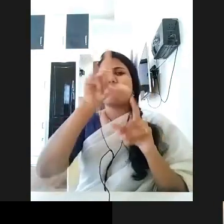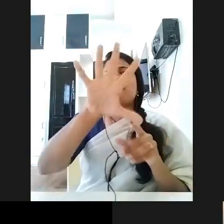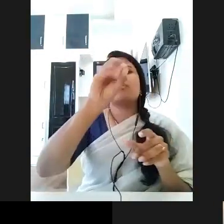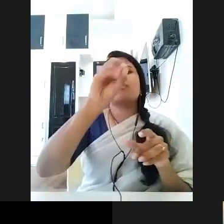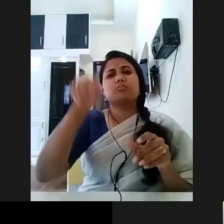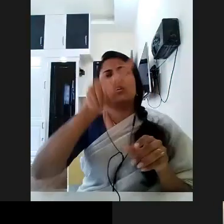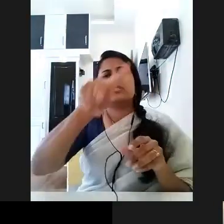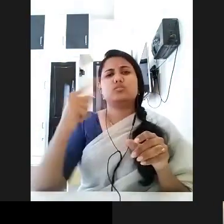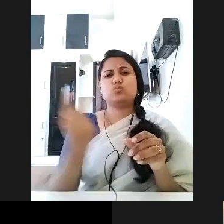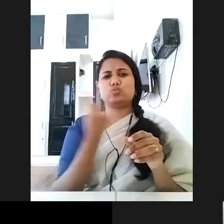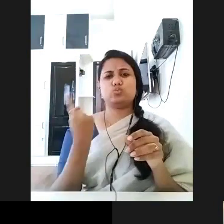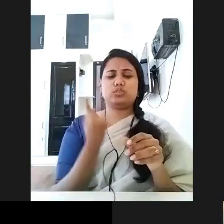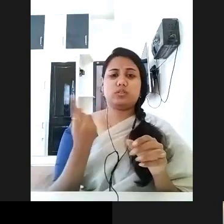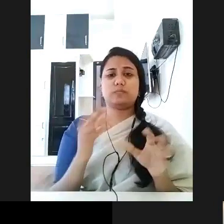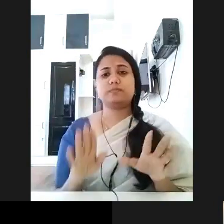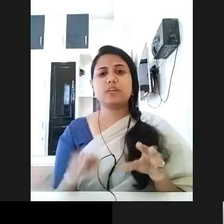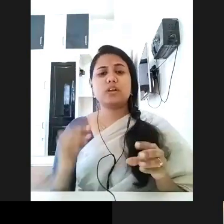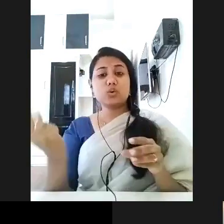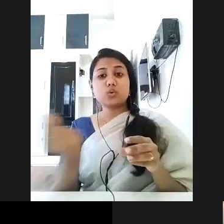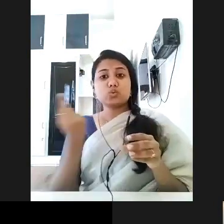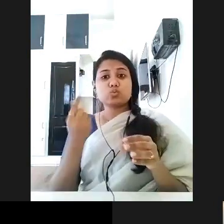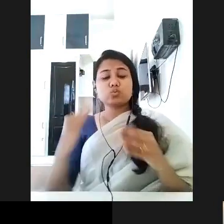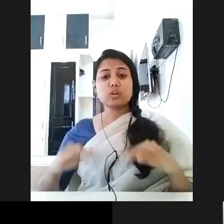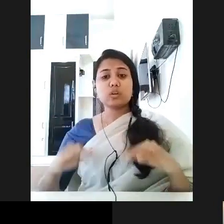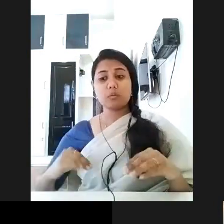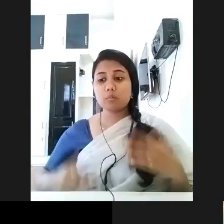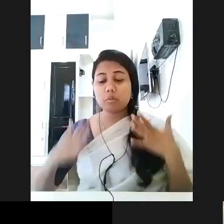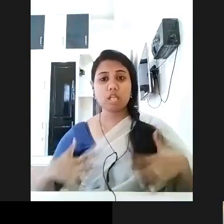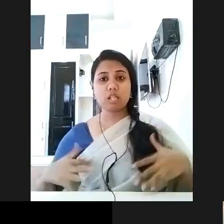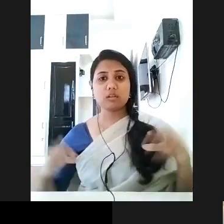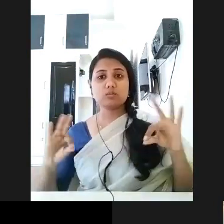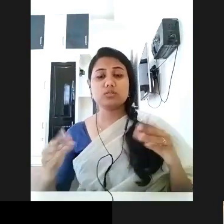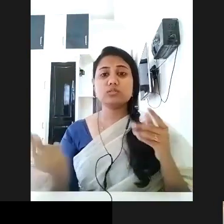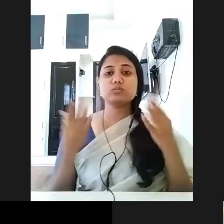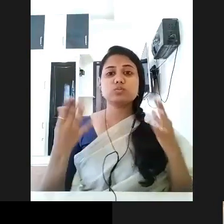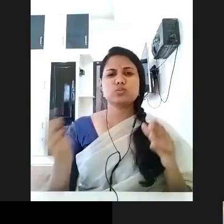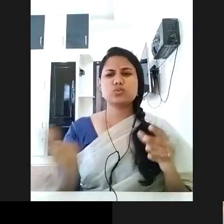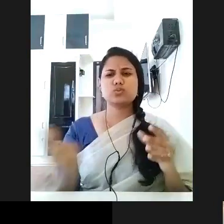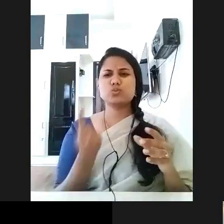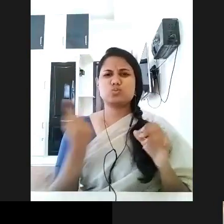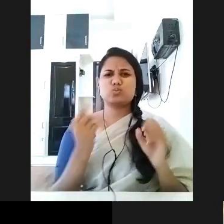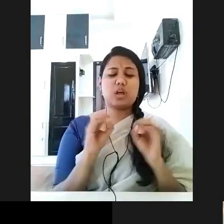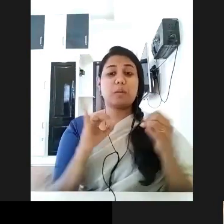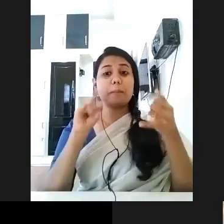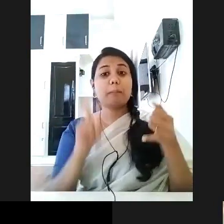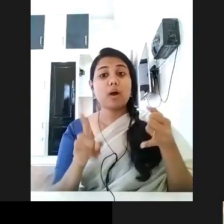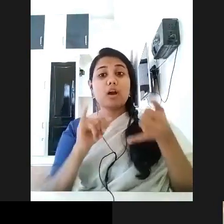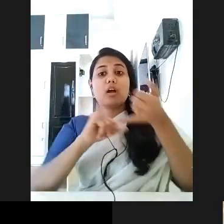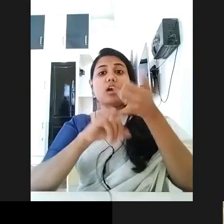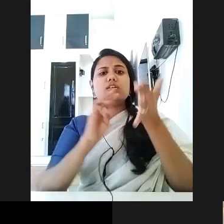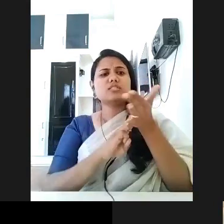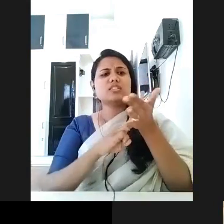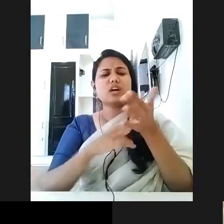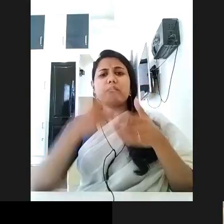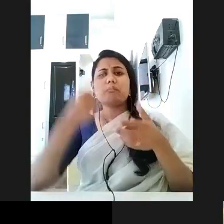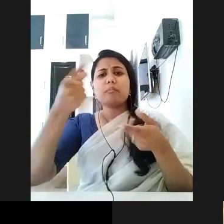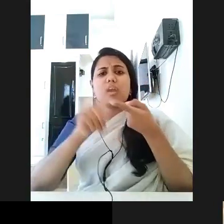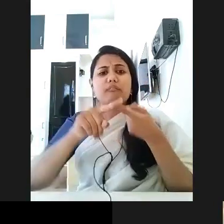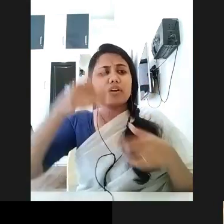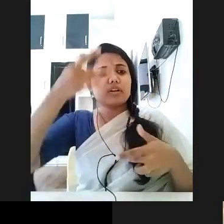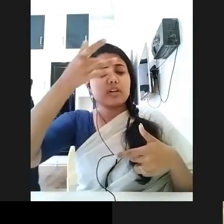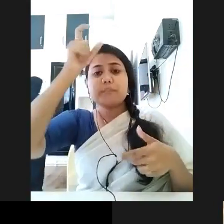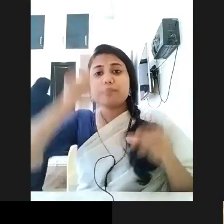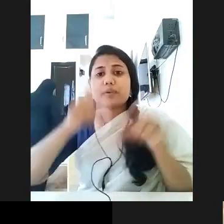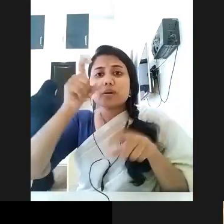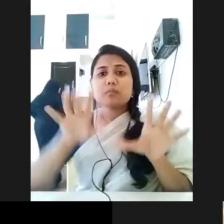അതുകൊണ്ട് വലിയൊരു യൂസ് നമ്മുടെ ഹെൽത്തി ആയിട്ടുള്ള ആൾക്കാർക്ക് ആവശ്യമായിട്ട് ഉണ്ടാവില്ല. SMA പേഷ്യൻറ്റിൽ എന്താ സംഭവിക്കുന്നത്, ഈ SMN1 പറഞ്ഞ ഉള്ള